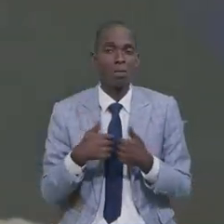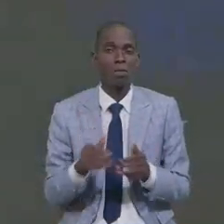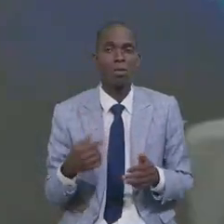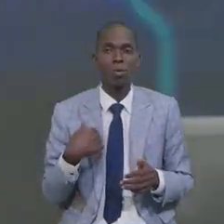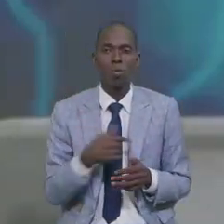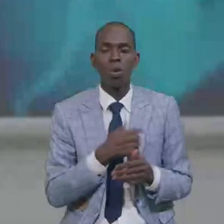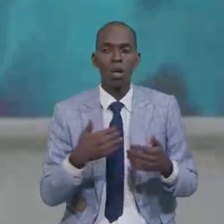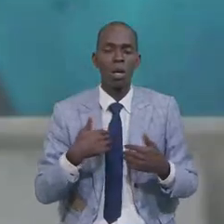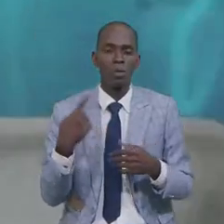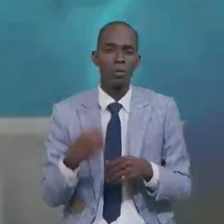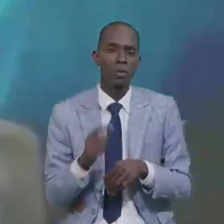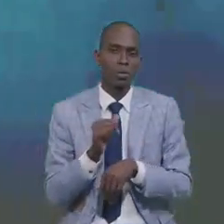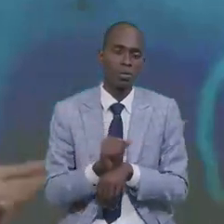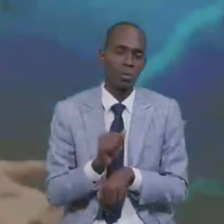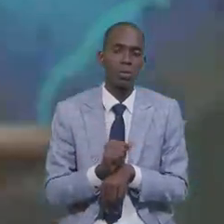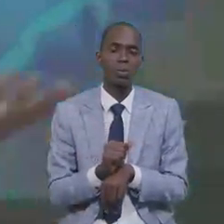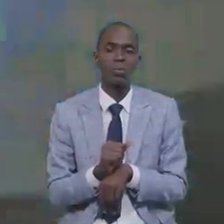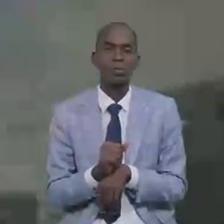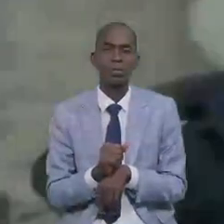avons perdu, nous avons la commission,